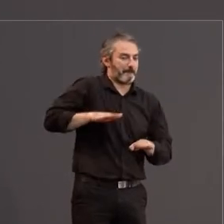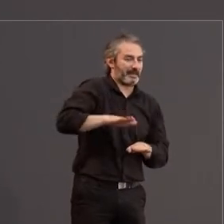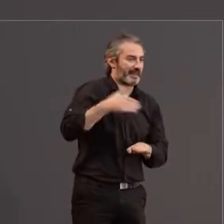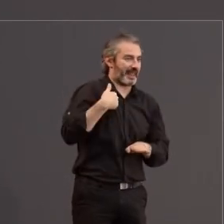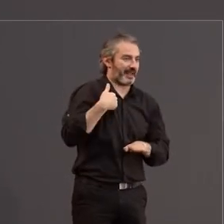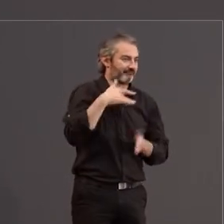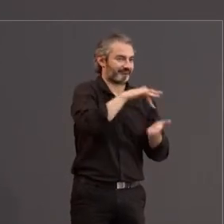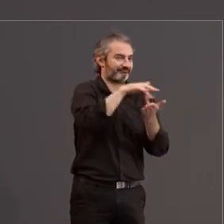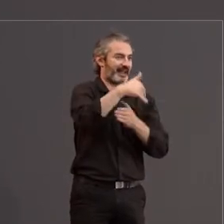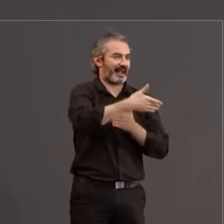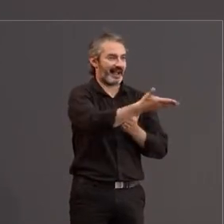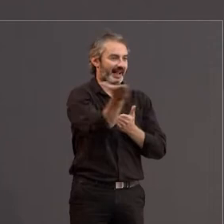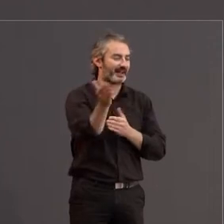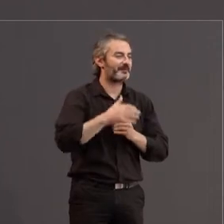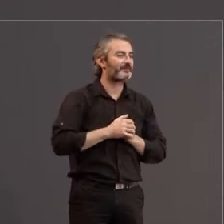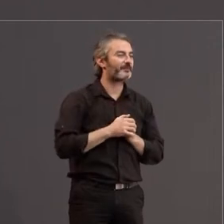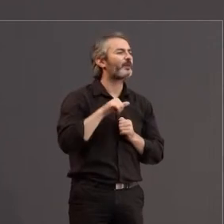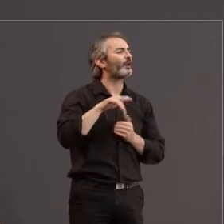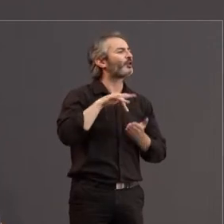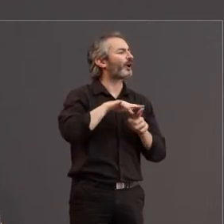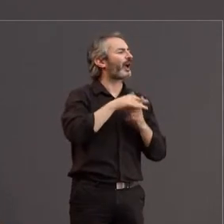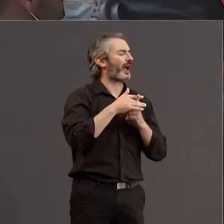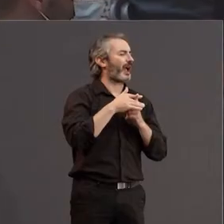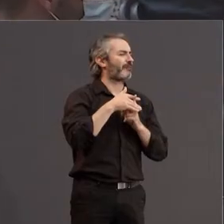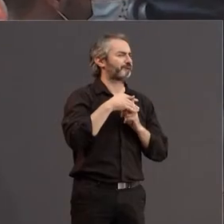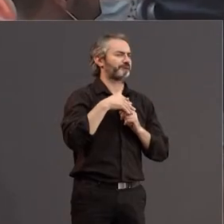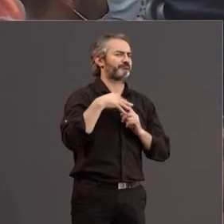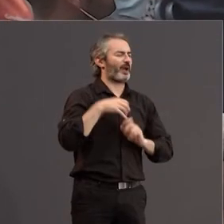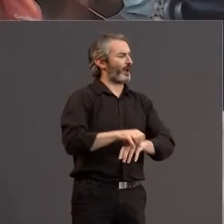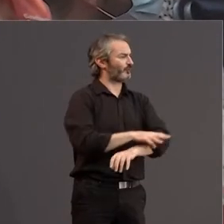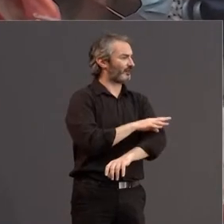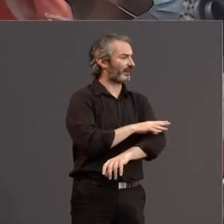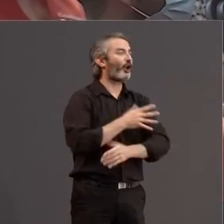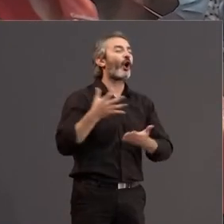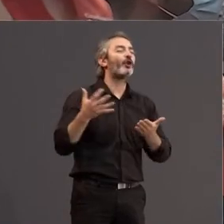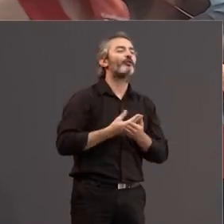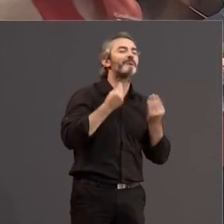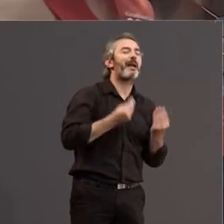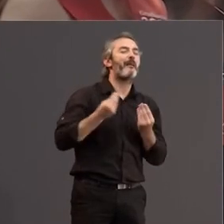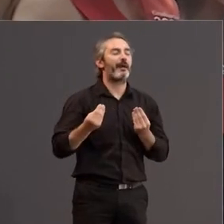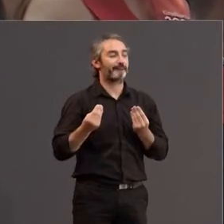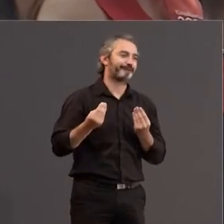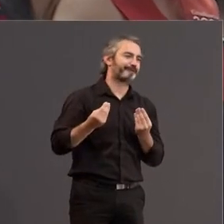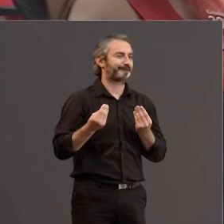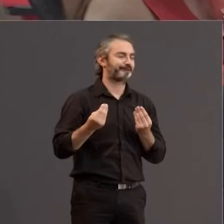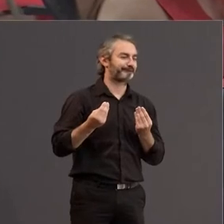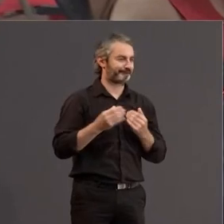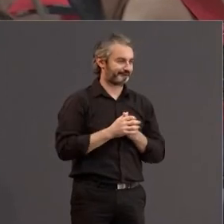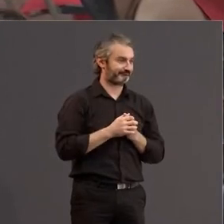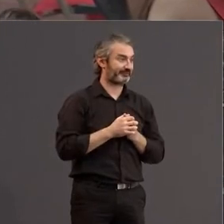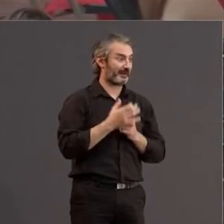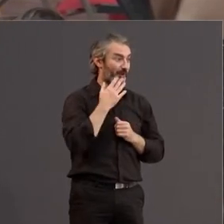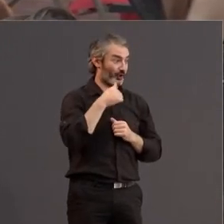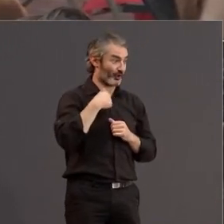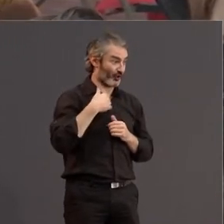segurament. És un viatge emocionant, evidentment, tot i que no tot és de color de rosa, no ho pot ser, oi? Mireu, per mi,